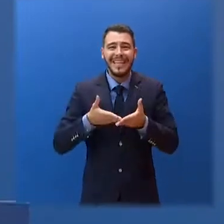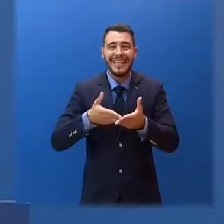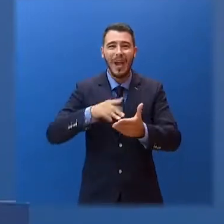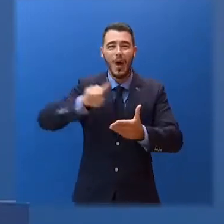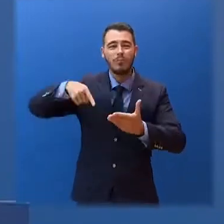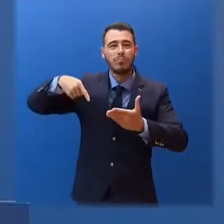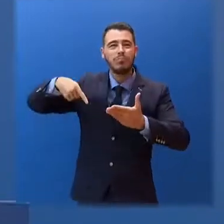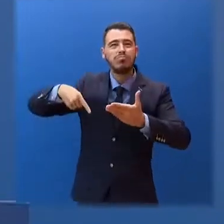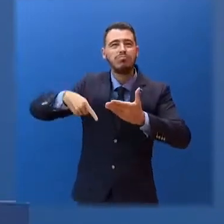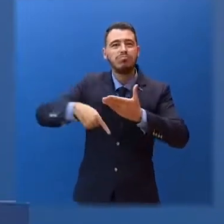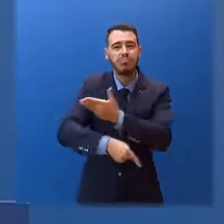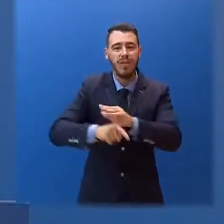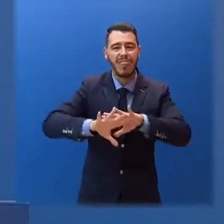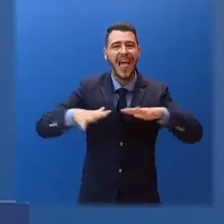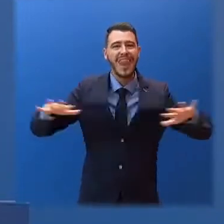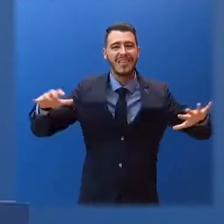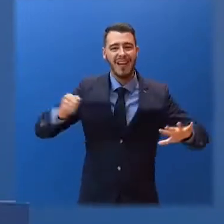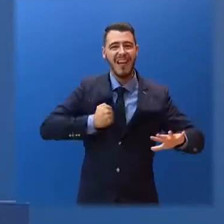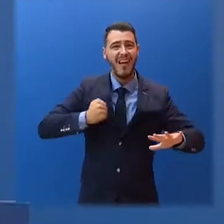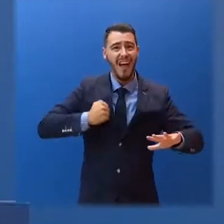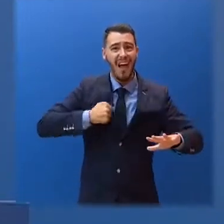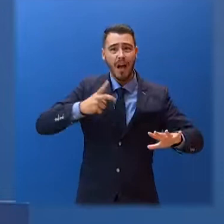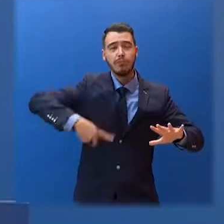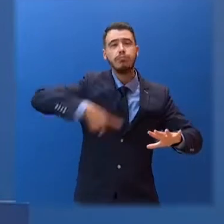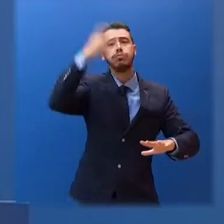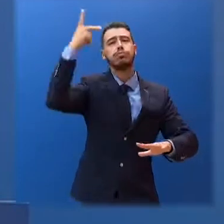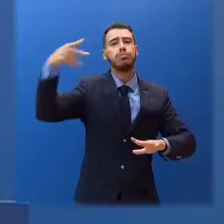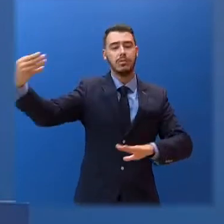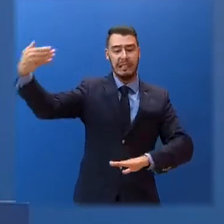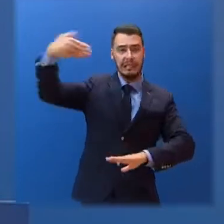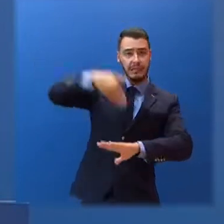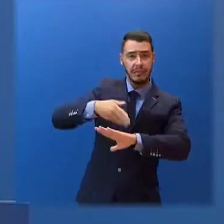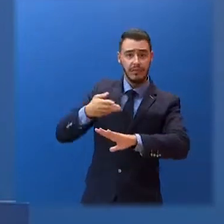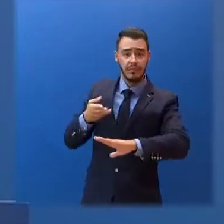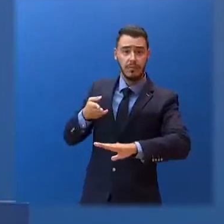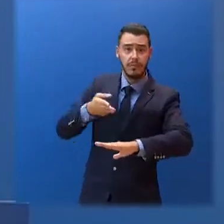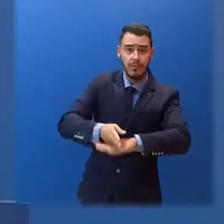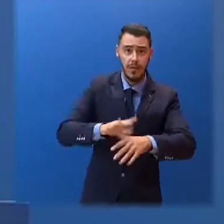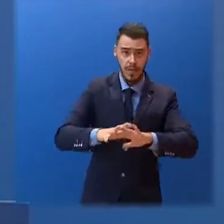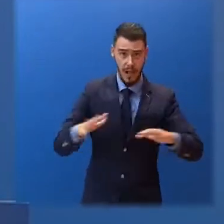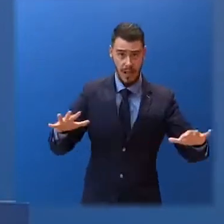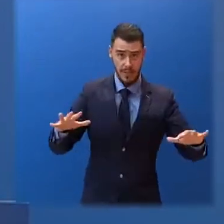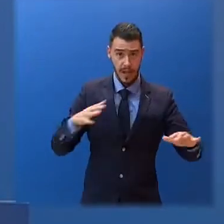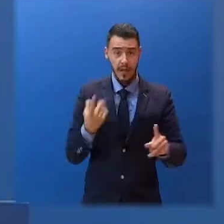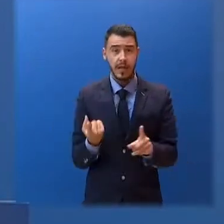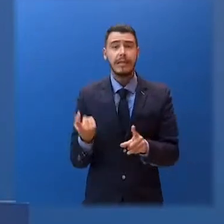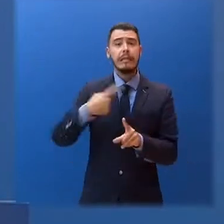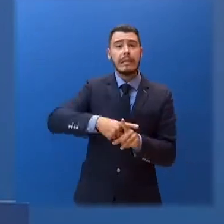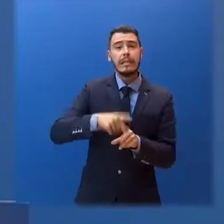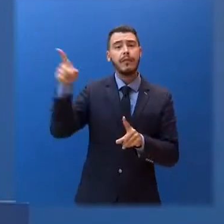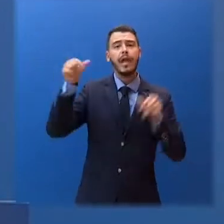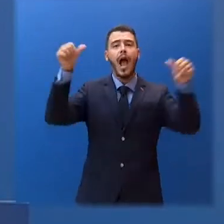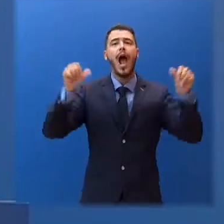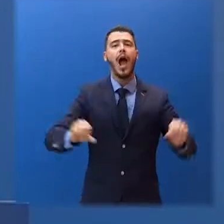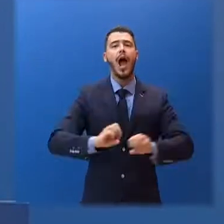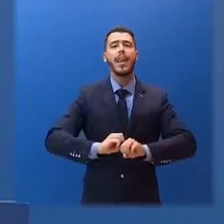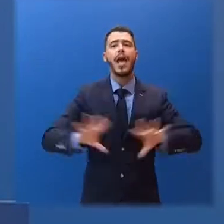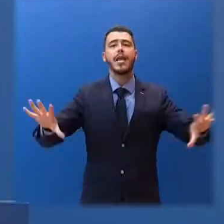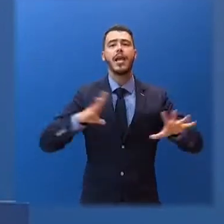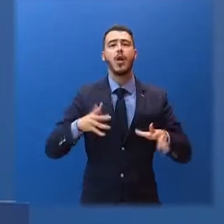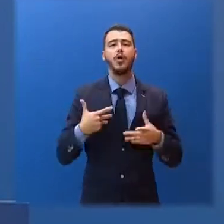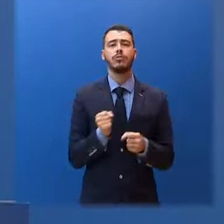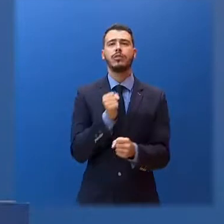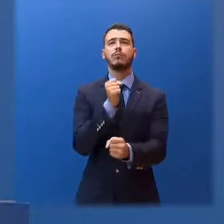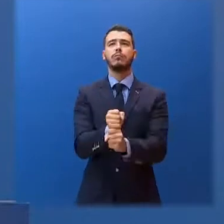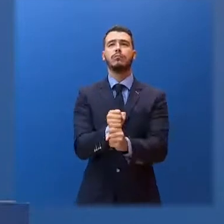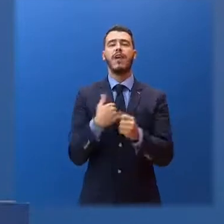σε περιοχές της ελληνικής υφαλοκρηπίδας και παρατάθηκαν με την ανανέωση των παράνομων ναυτικών αγγελιών. Σε